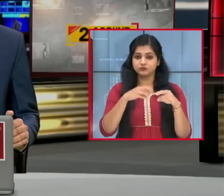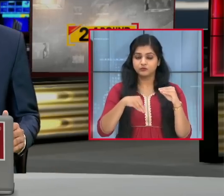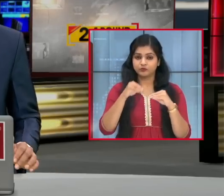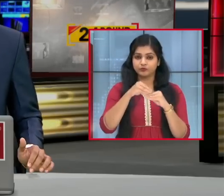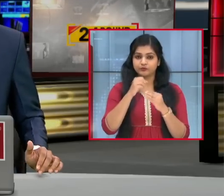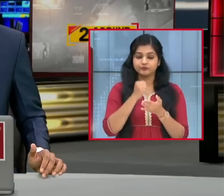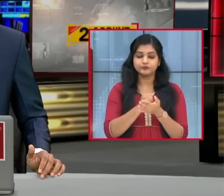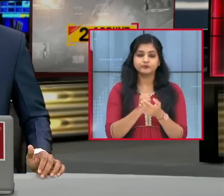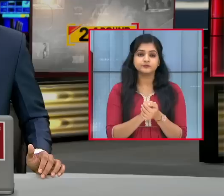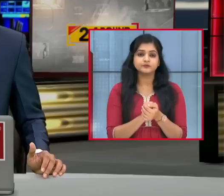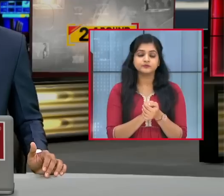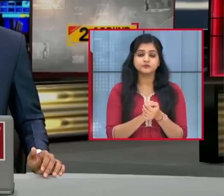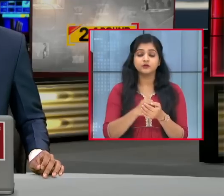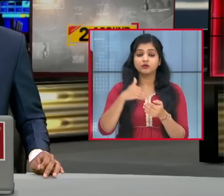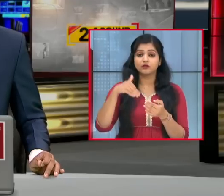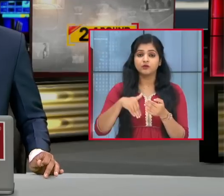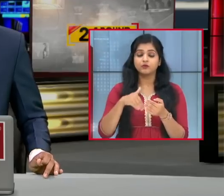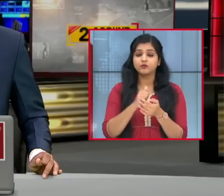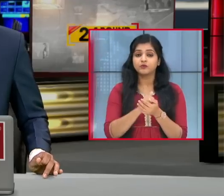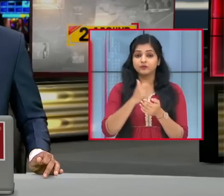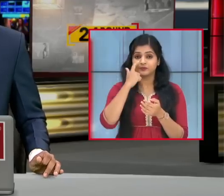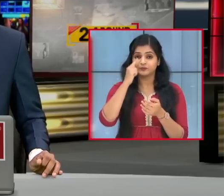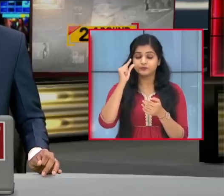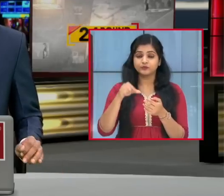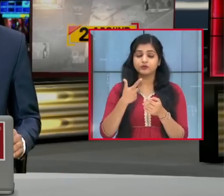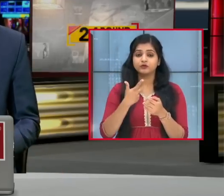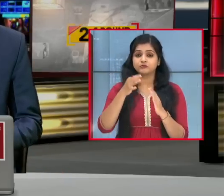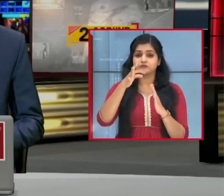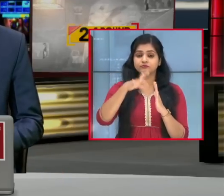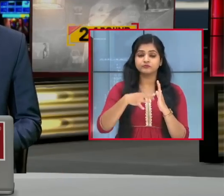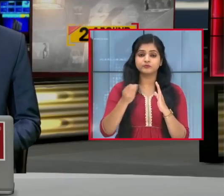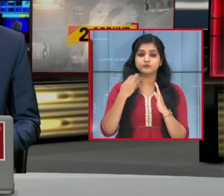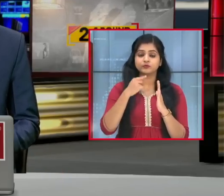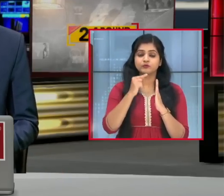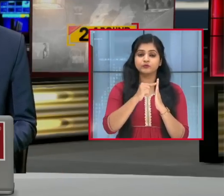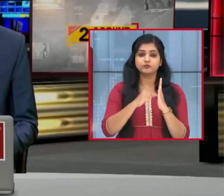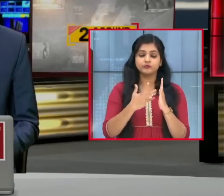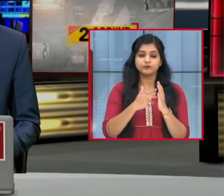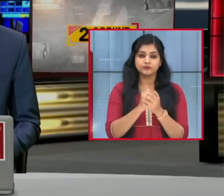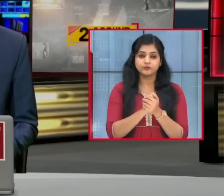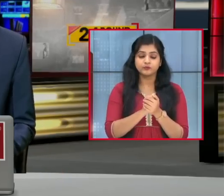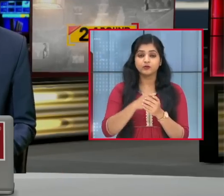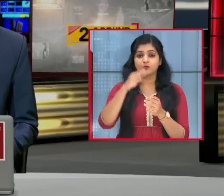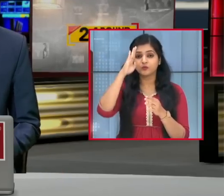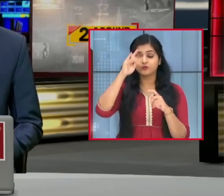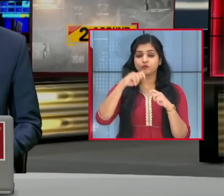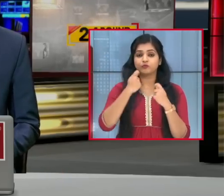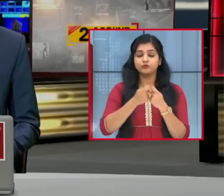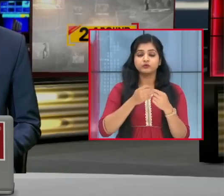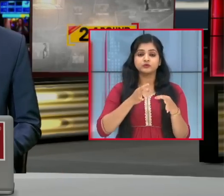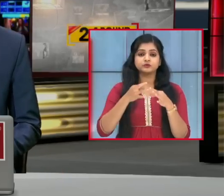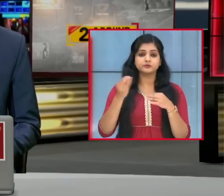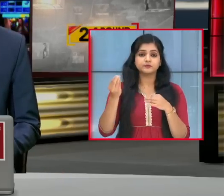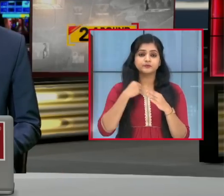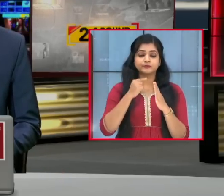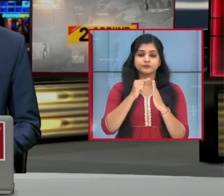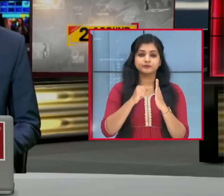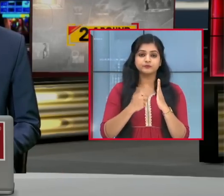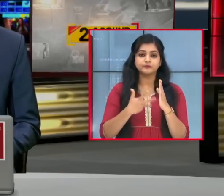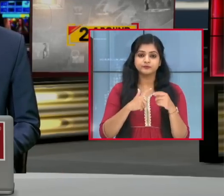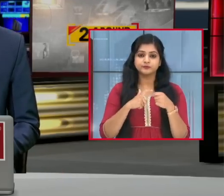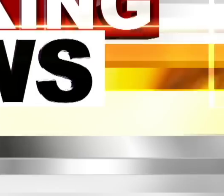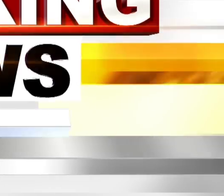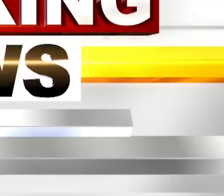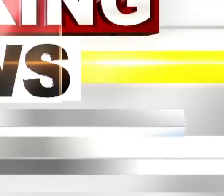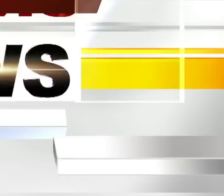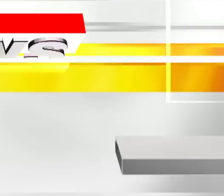നമുക്ക് മനസ്സിലാക്കാൻ സാധിക്കുക. നിലവിൽ എങ്ങനെയാണ് ഈ ഈ കാര്യങ്ങളെ നമുക്ക് മനസ്സിലാക്കിയെടുക്കാൻ സാധിക്കുന്നത്? എന്താണ് പോലീസിന്റെ ഭാഗത്തുനിന്നുള്ള നീക്കങ്ങൾ?